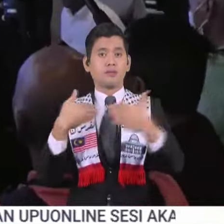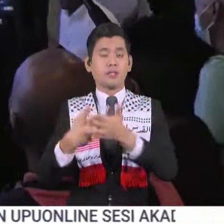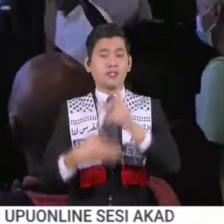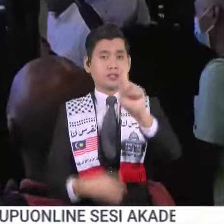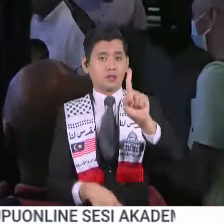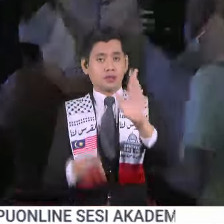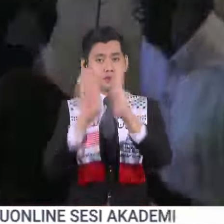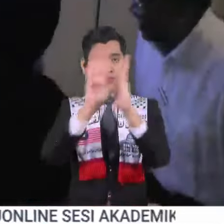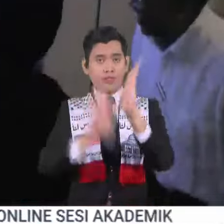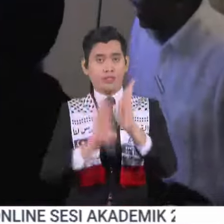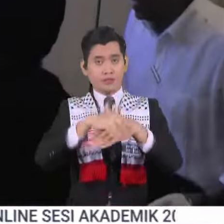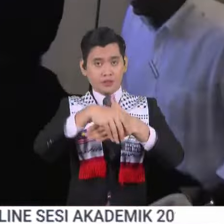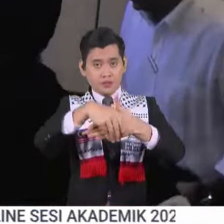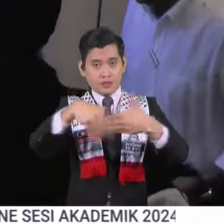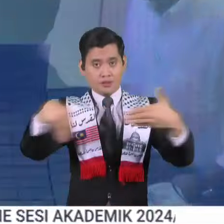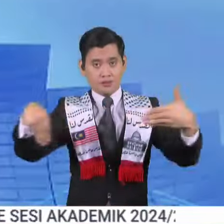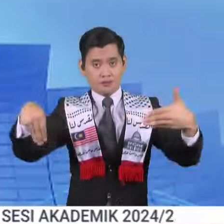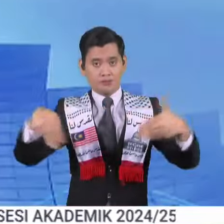RM1 bilion.